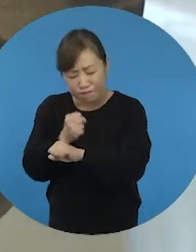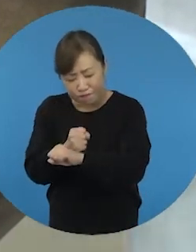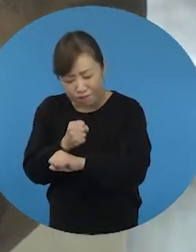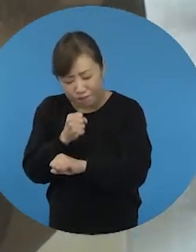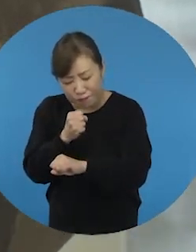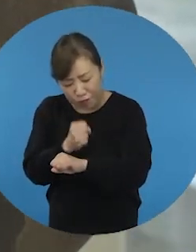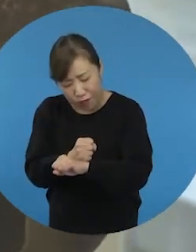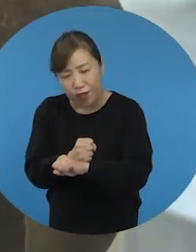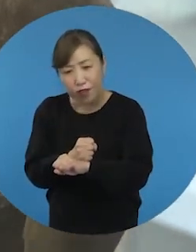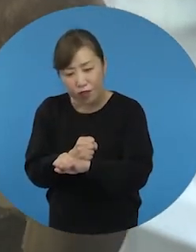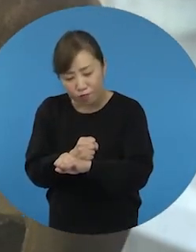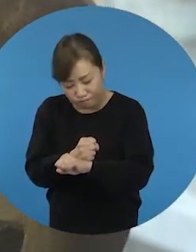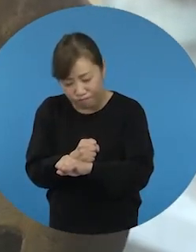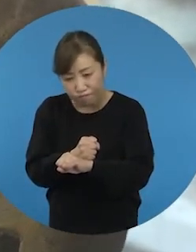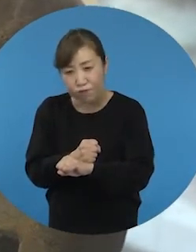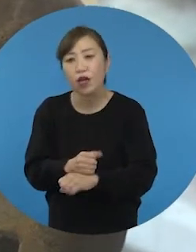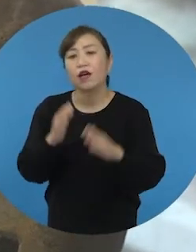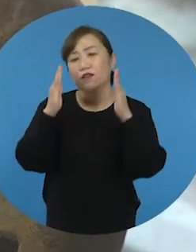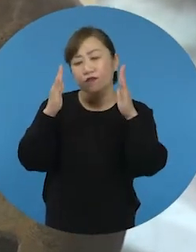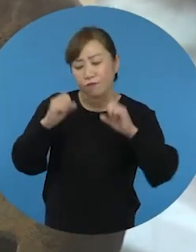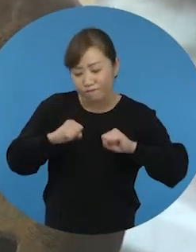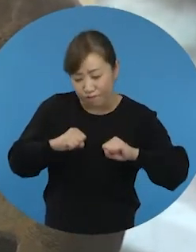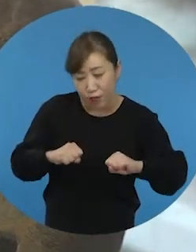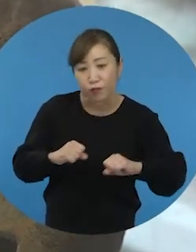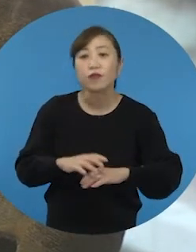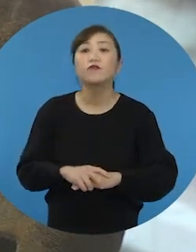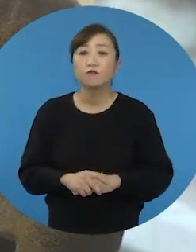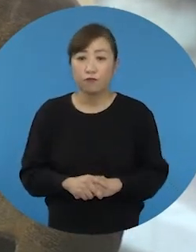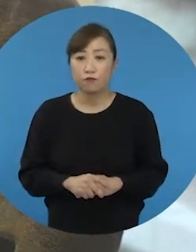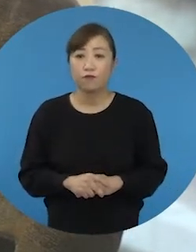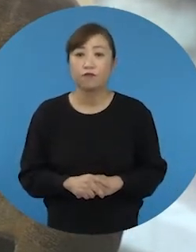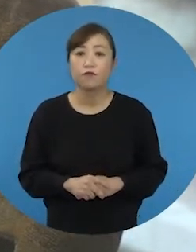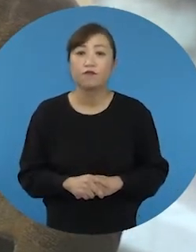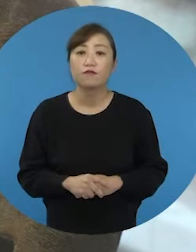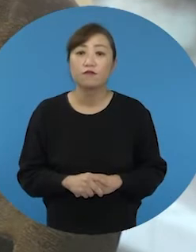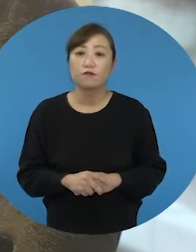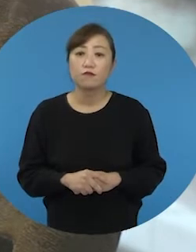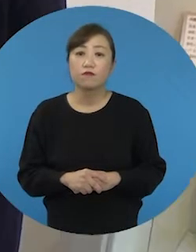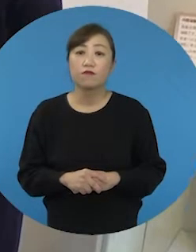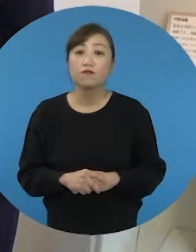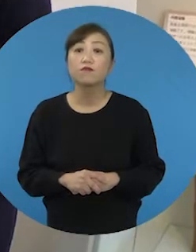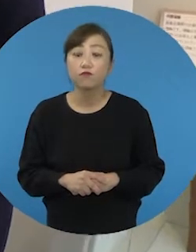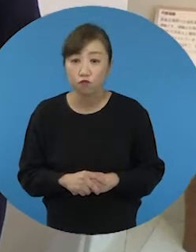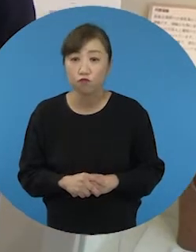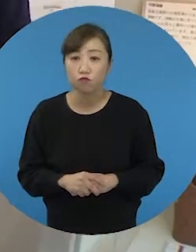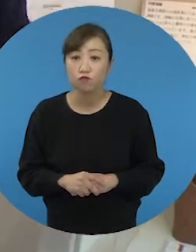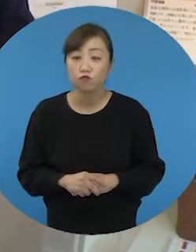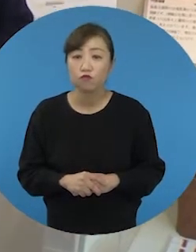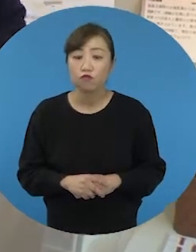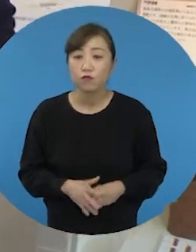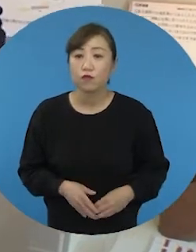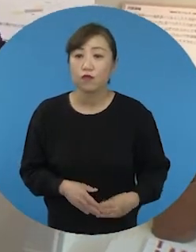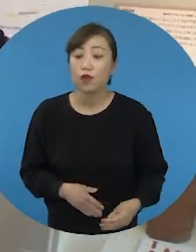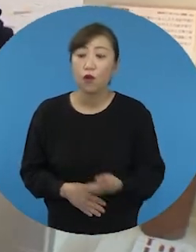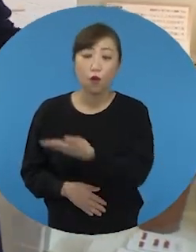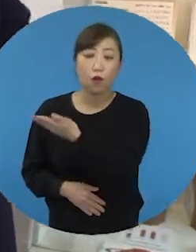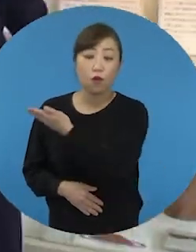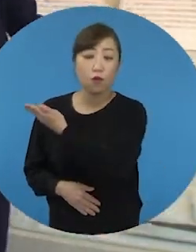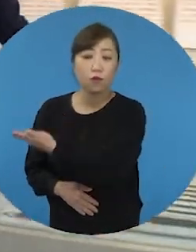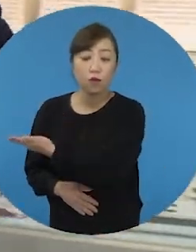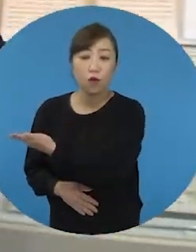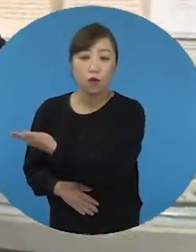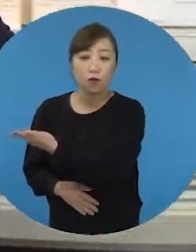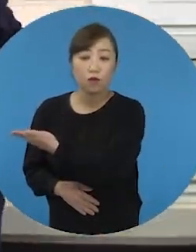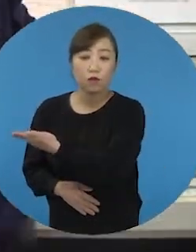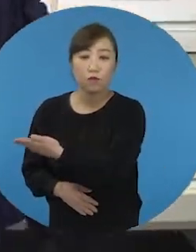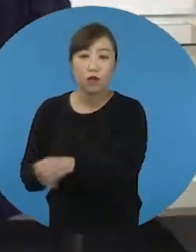ね、結構根気のいる作業なんですが頑張って行っております。 すごいですね。中でもちょっと一番目を引いたのが、はい、こ